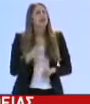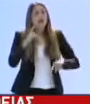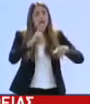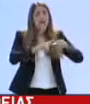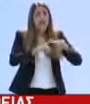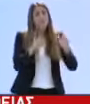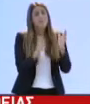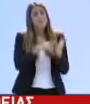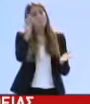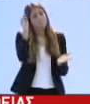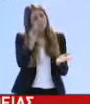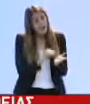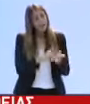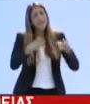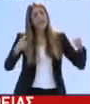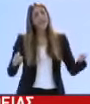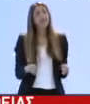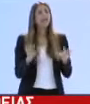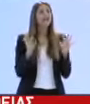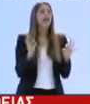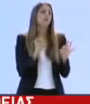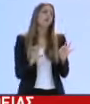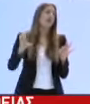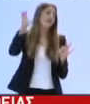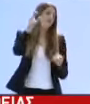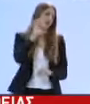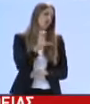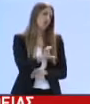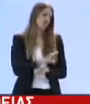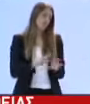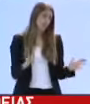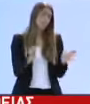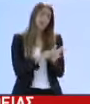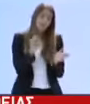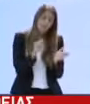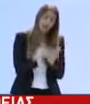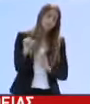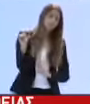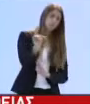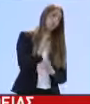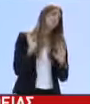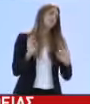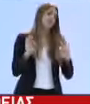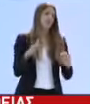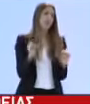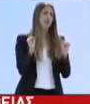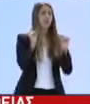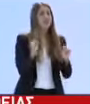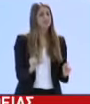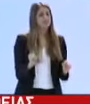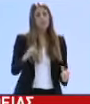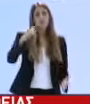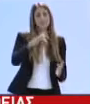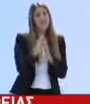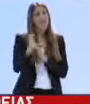πρέπει να ξαναγίνει μια κανονική ευρωπαϊκή χώρα και να ξαναγυρίσει στη φυσική της θέση στον πυρήνα